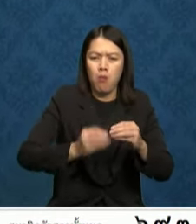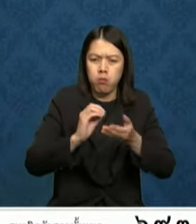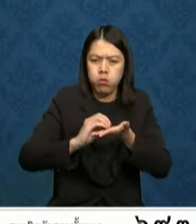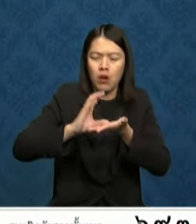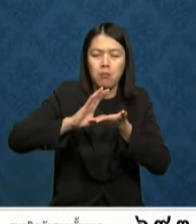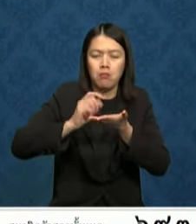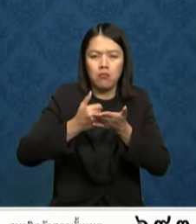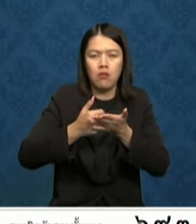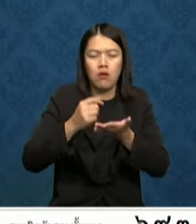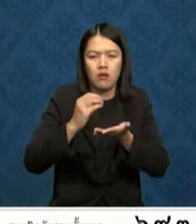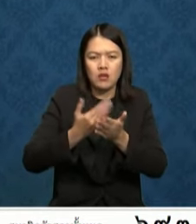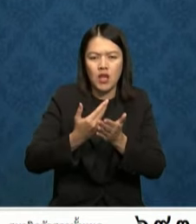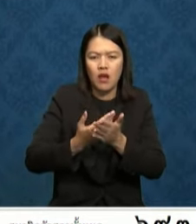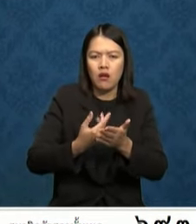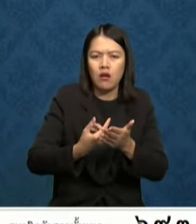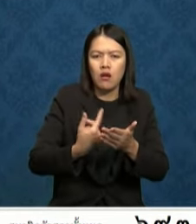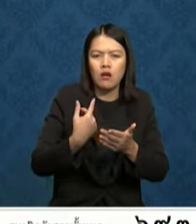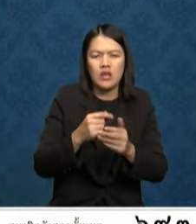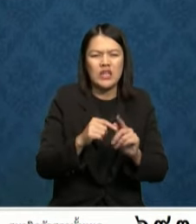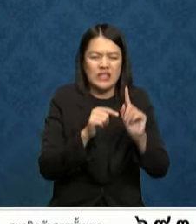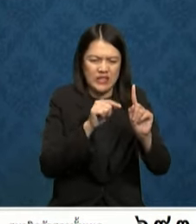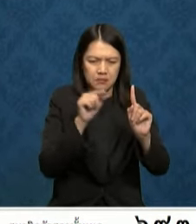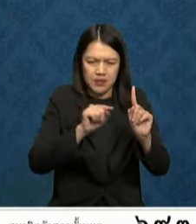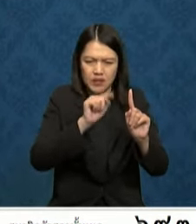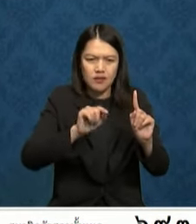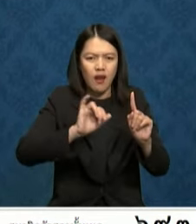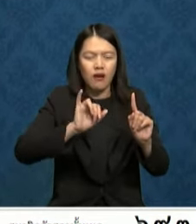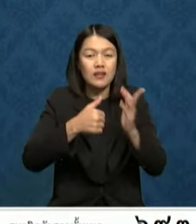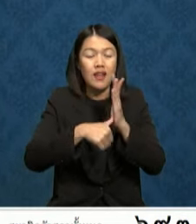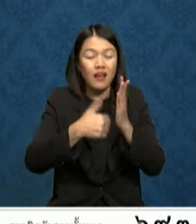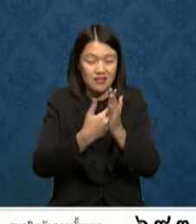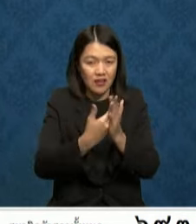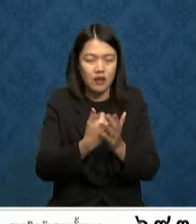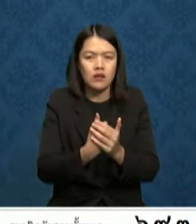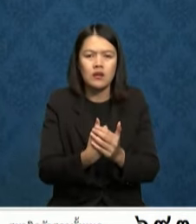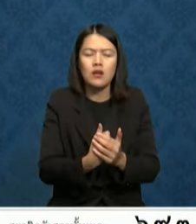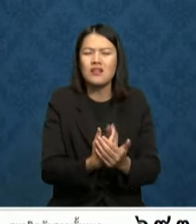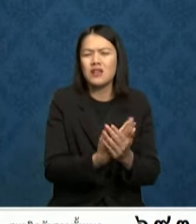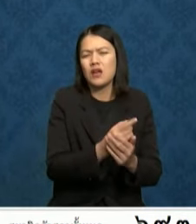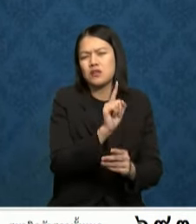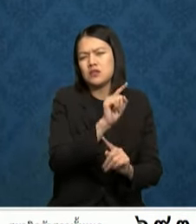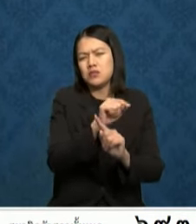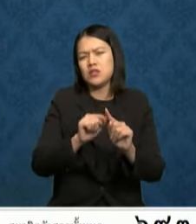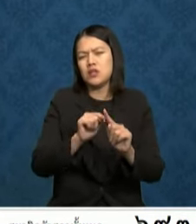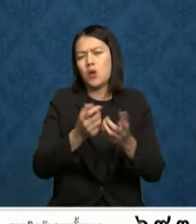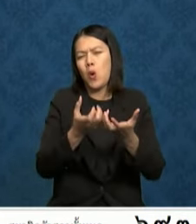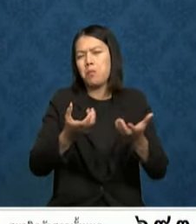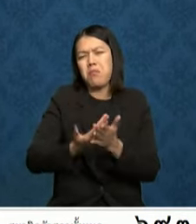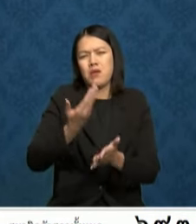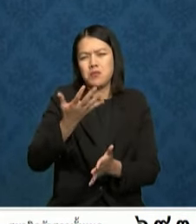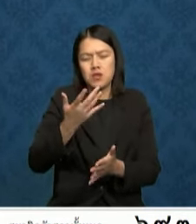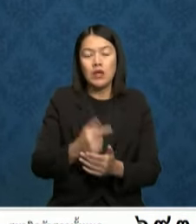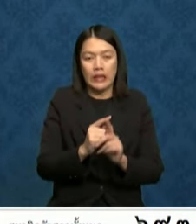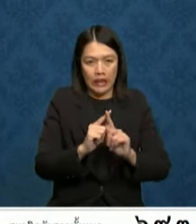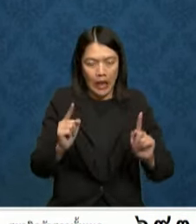จะเรียนนะครับปีนี้ณบัดนี้ยังไม่ถึงจุด 1%เลยดูค่าจุด 1ดูดีนะครับดูเหมือนว่าสินค้าจะไม่แพงมาก